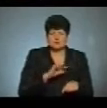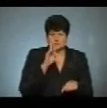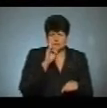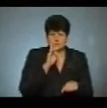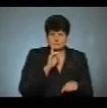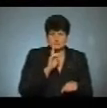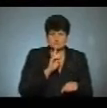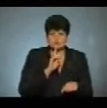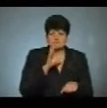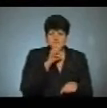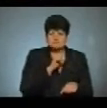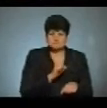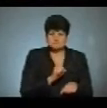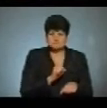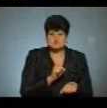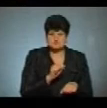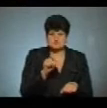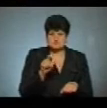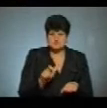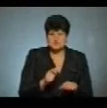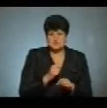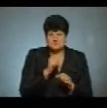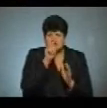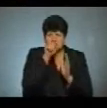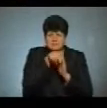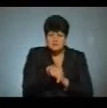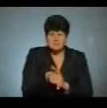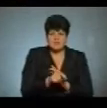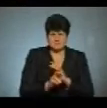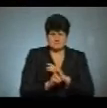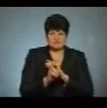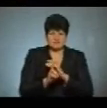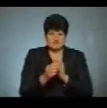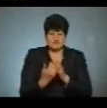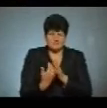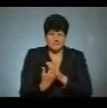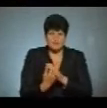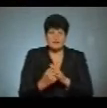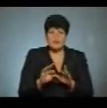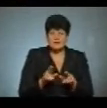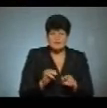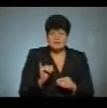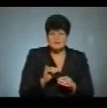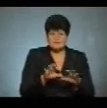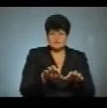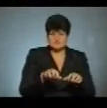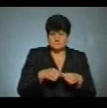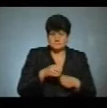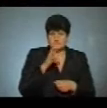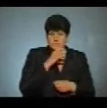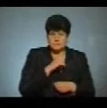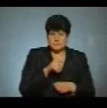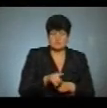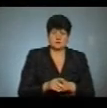для крадіїв здійснити проникнення до таких об'єктів і безпосередньо заволодіння